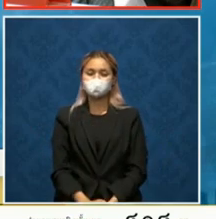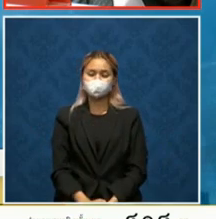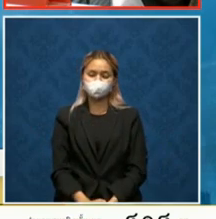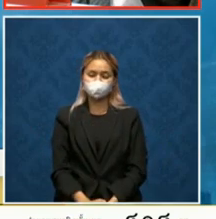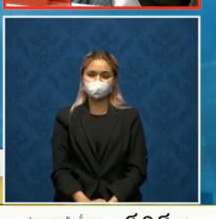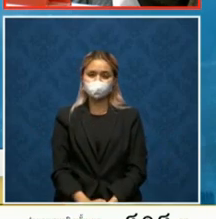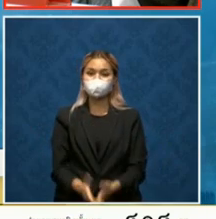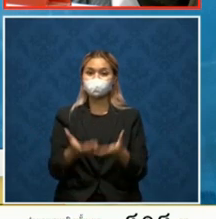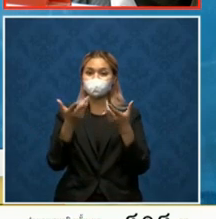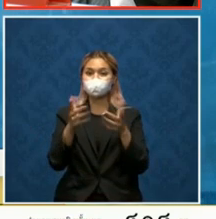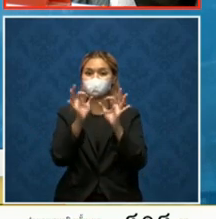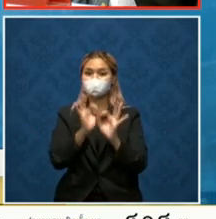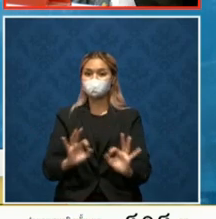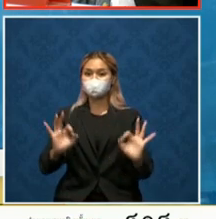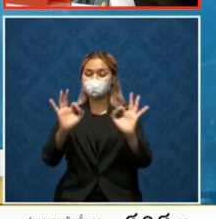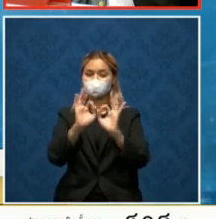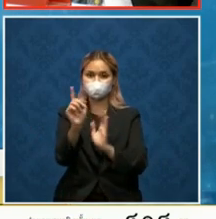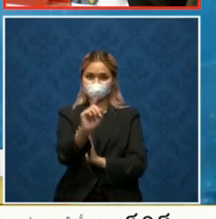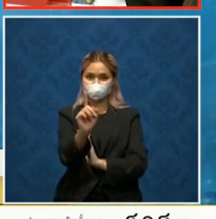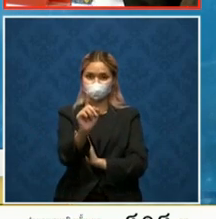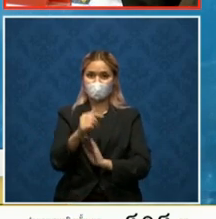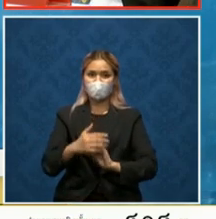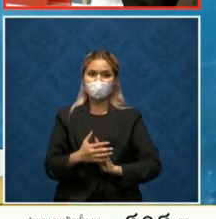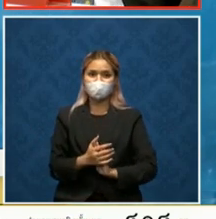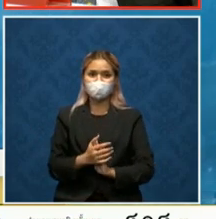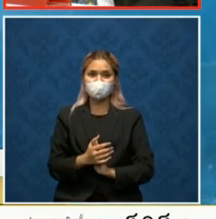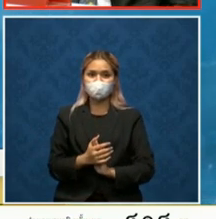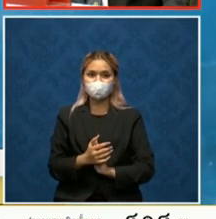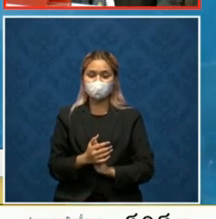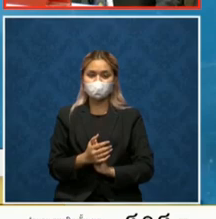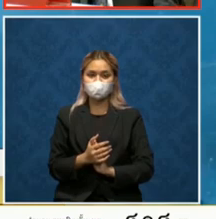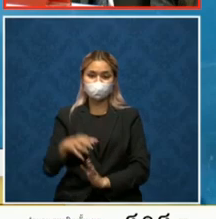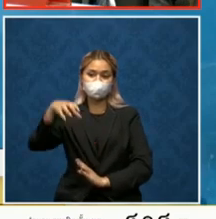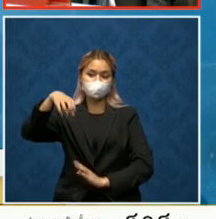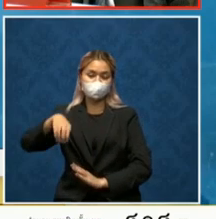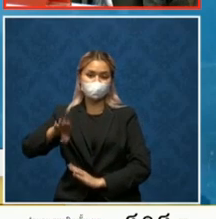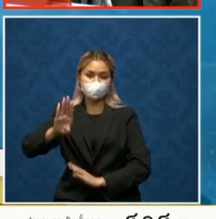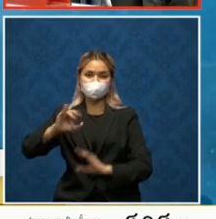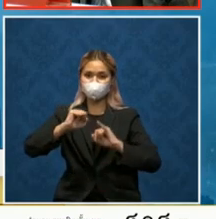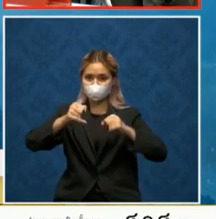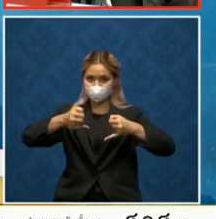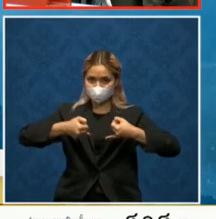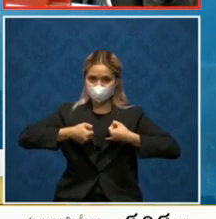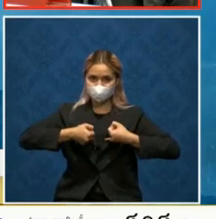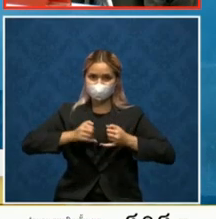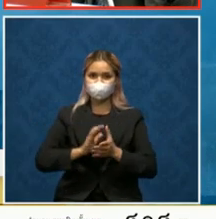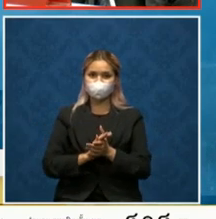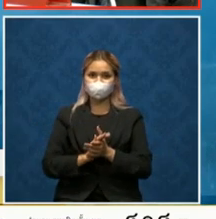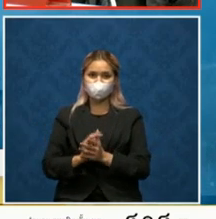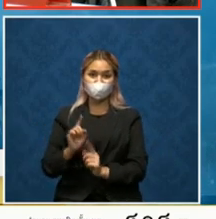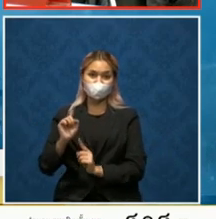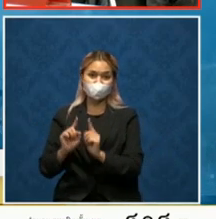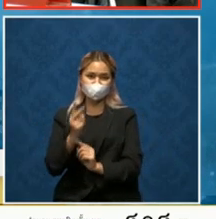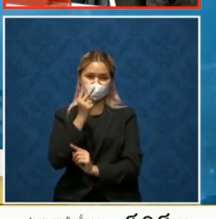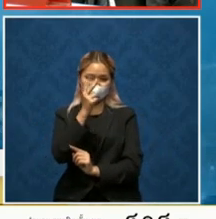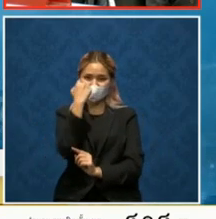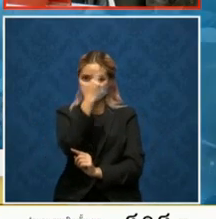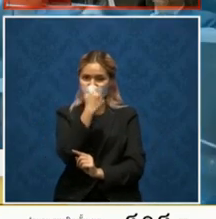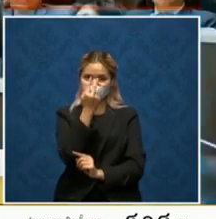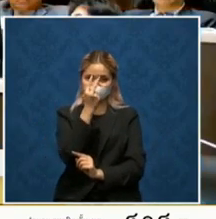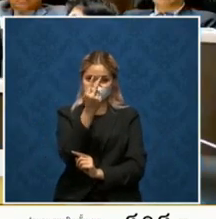และที่สำคัญที่สุดครับเจ้าของบริษัทนี้ไปดูผู้ถือหุ้นดูครับ